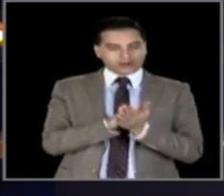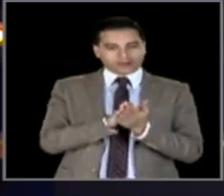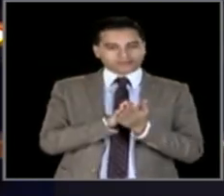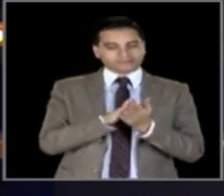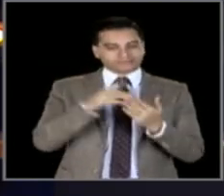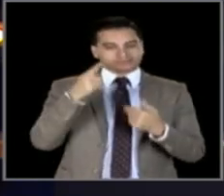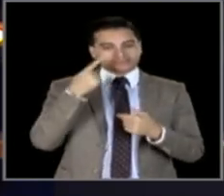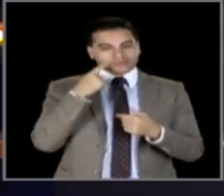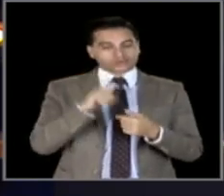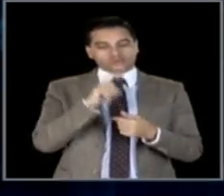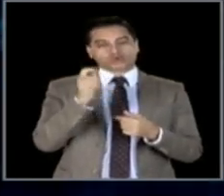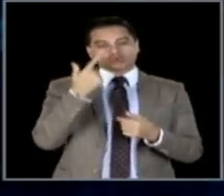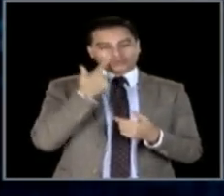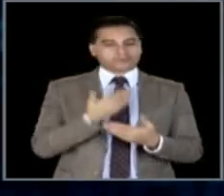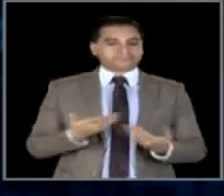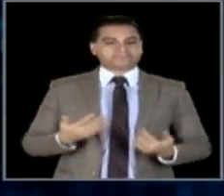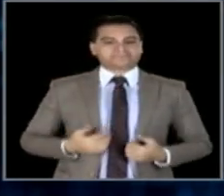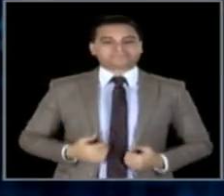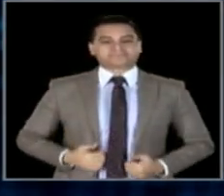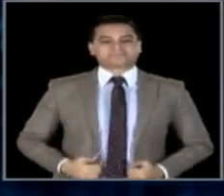حاجة هنبتدي بيها هي سؤال السرعة.